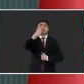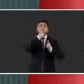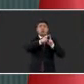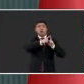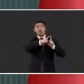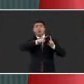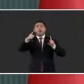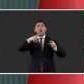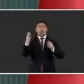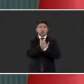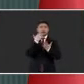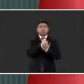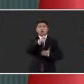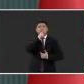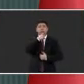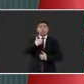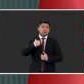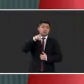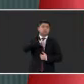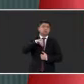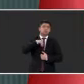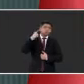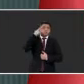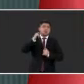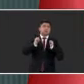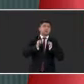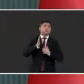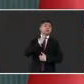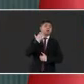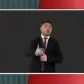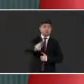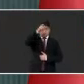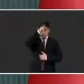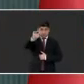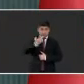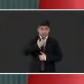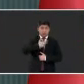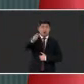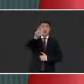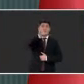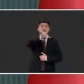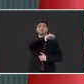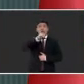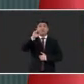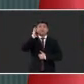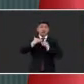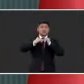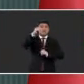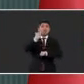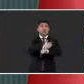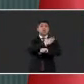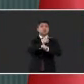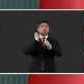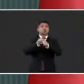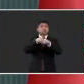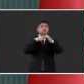kazanımlarla çıktığımız için müsterihiz. Türkiye'yi 30 milyonun üzerinde vatandaşını istihdam